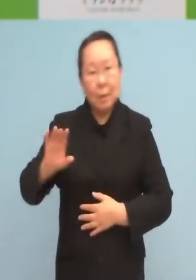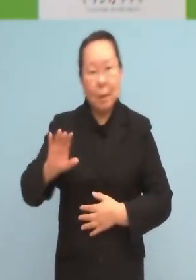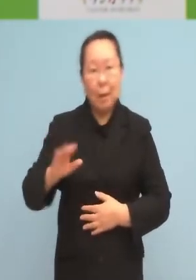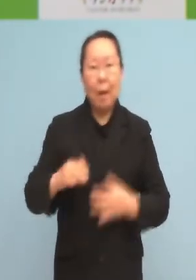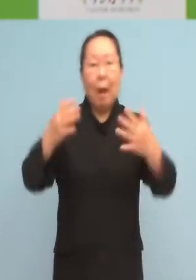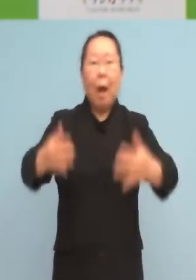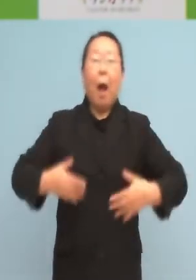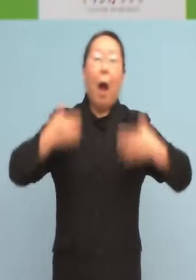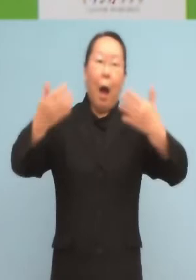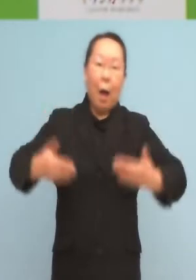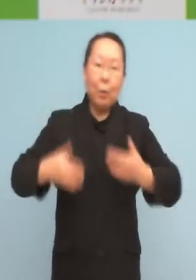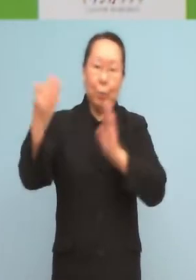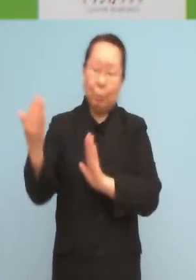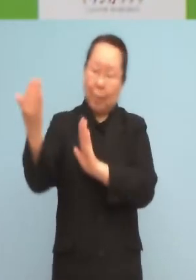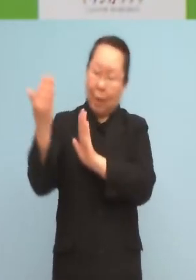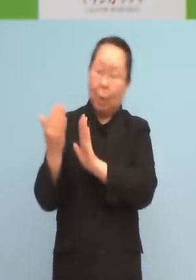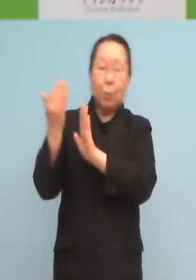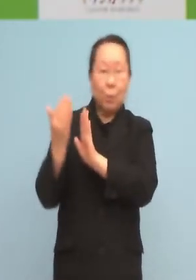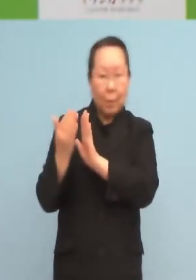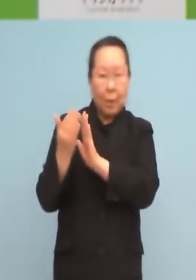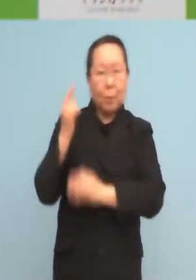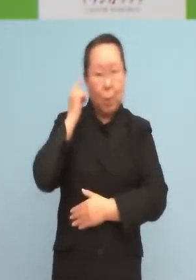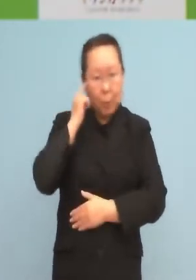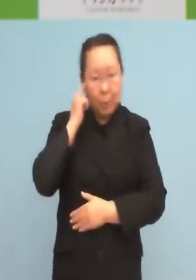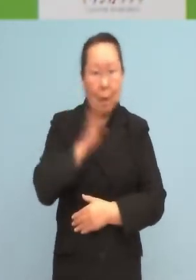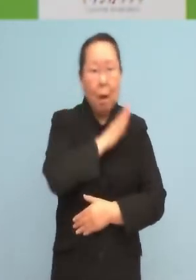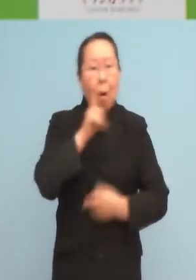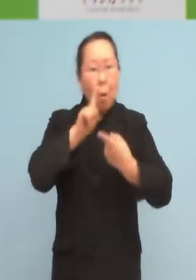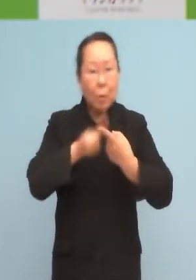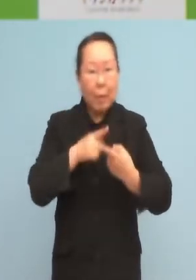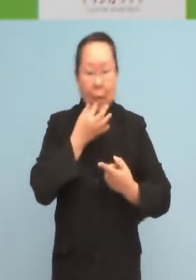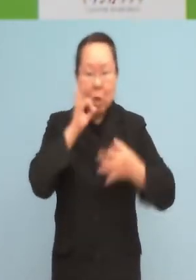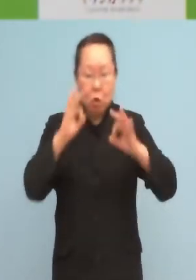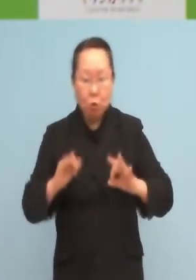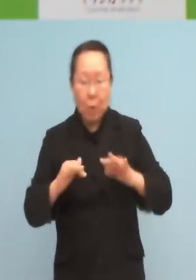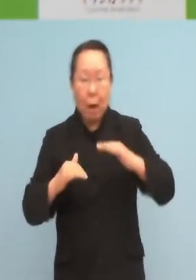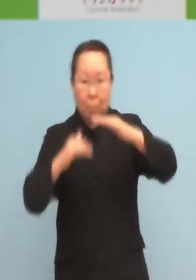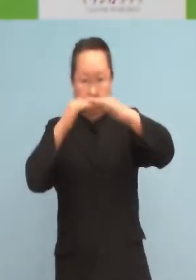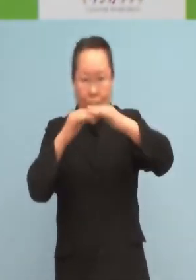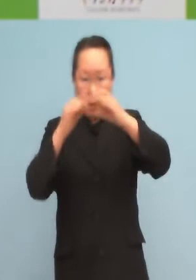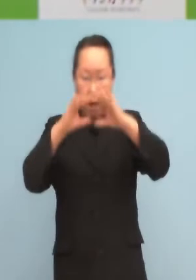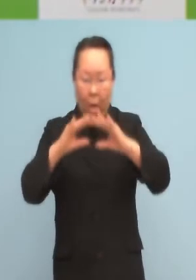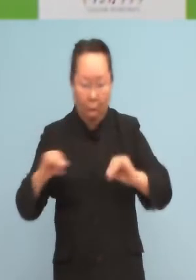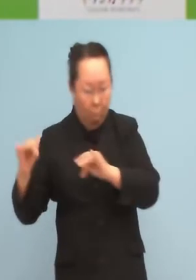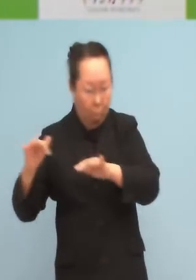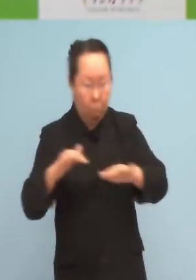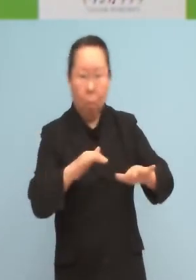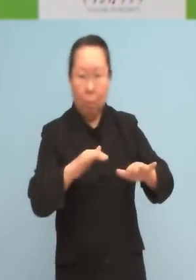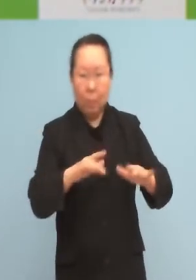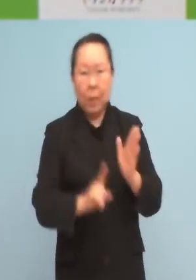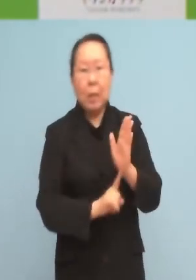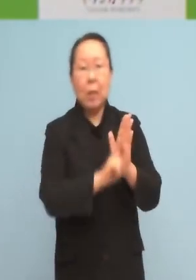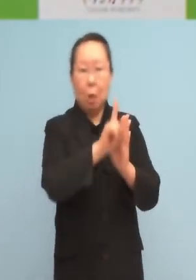れにつながってまいります。そうすると本格的な融雪期を迎えるわけでありますが、気温や